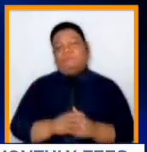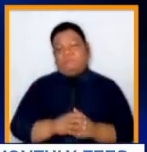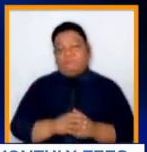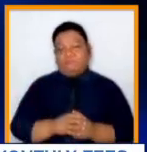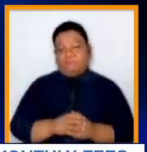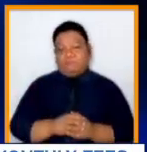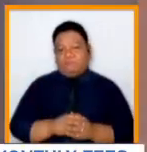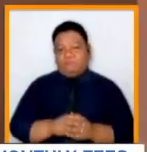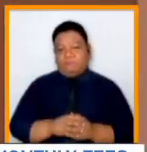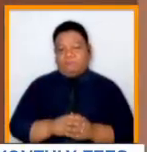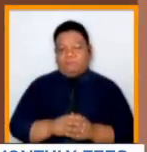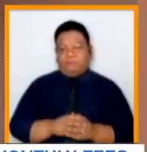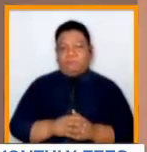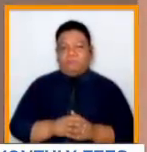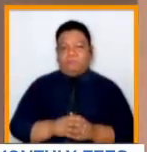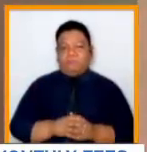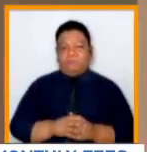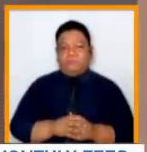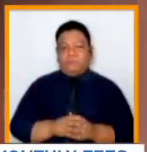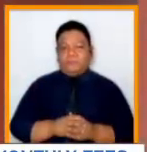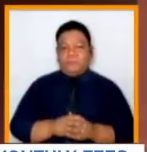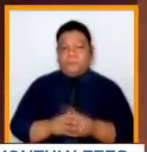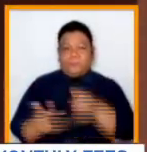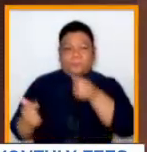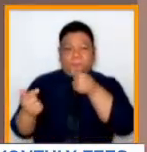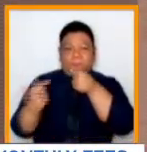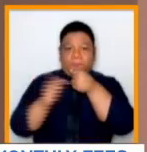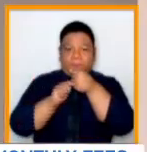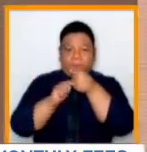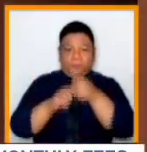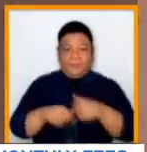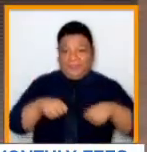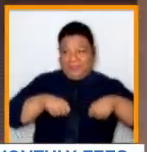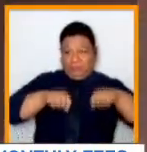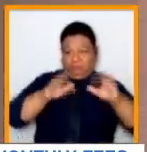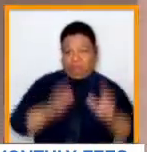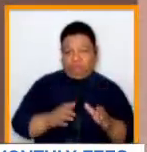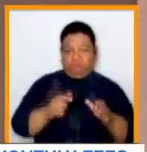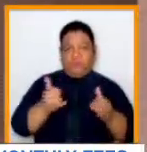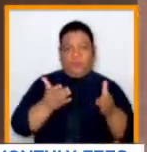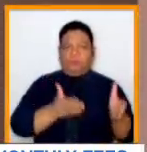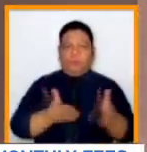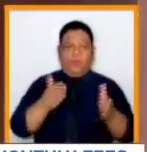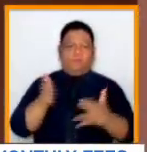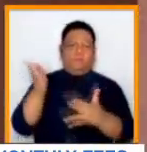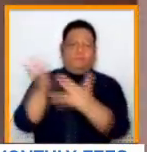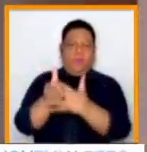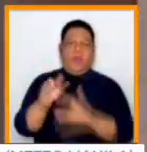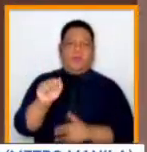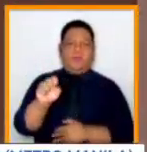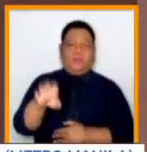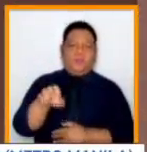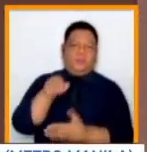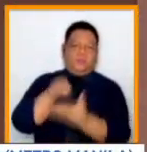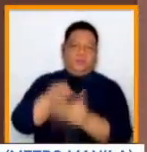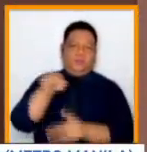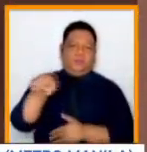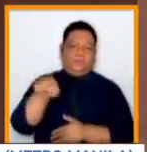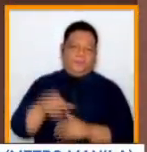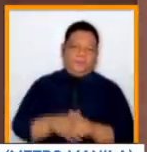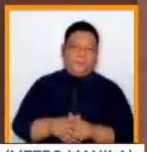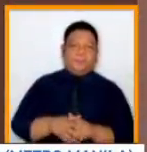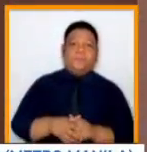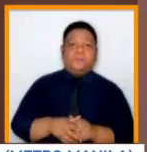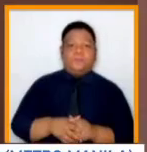testimony sa iyang side. Inaayos na din ng rider ang paghahain ng kaso laban sa nasabing opisyal. Hindi naman makontakt